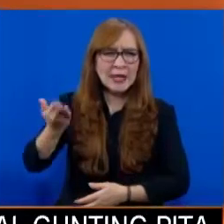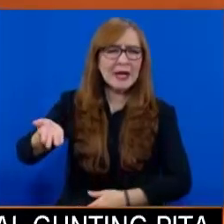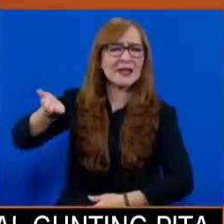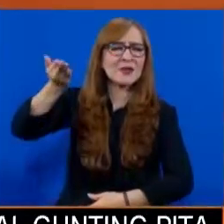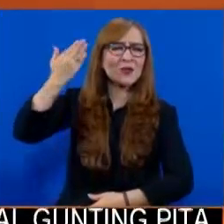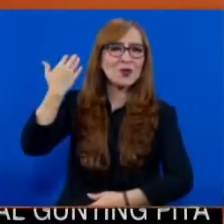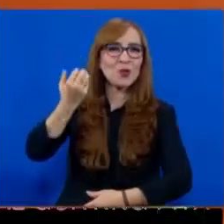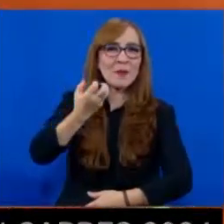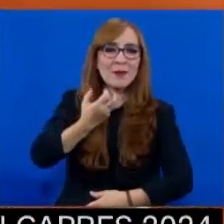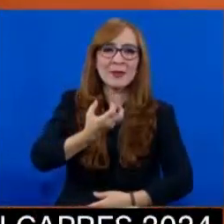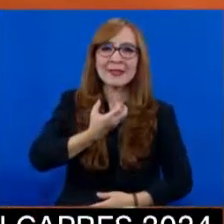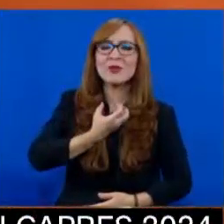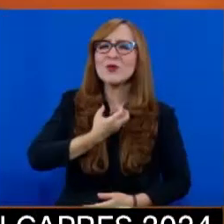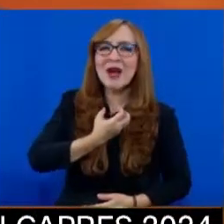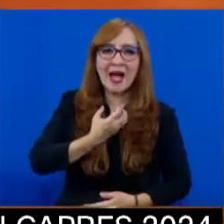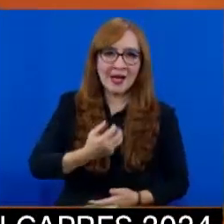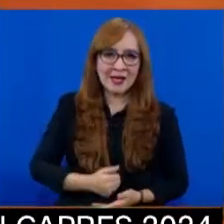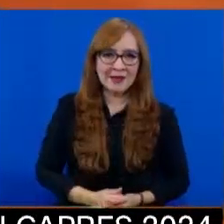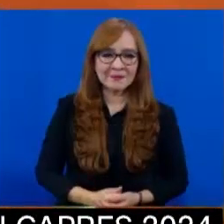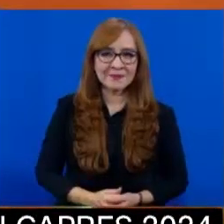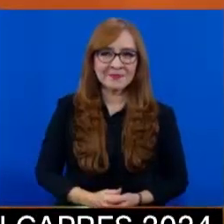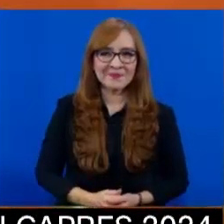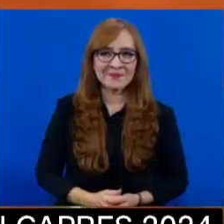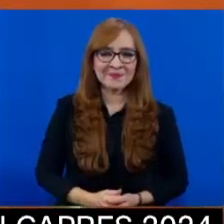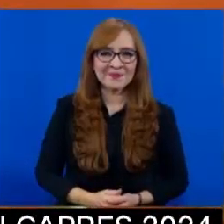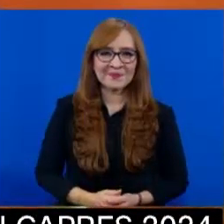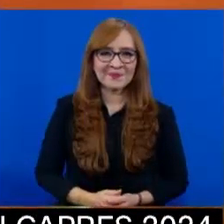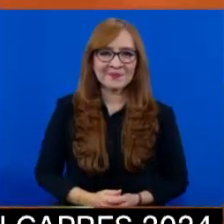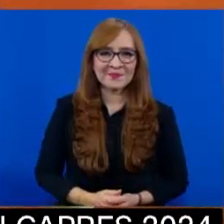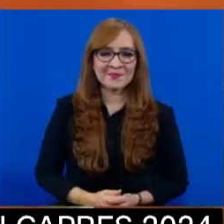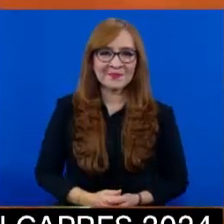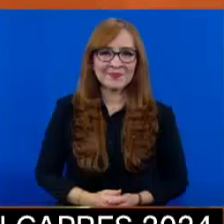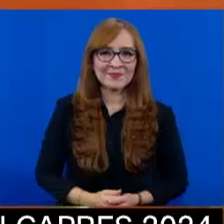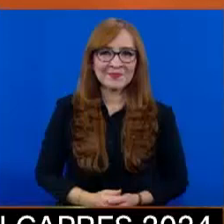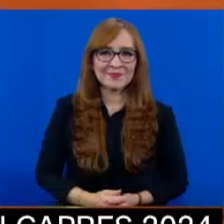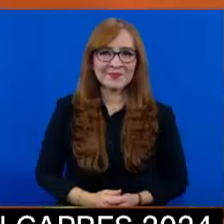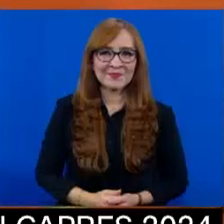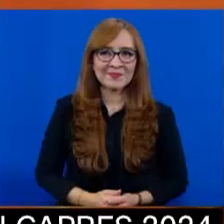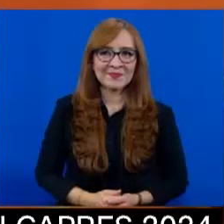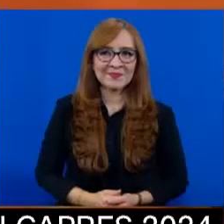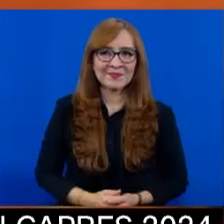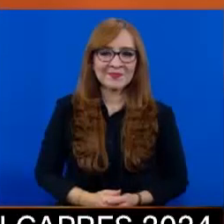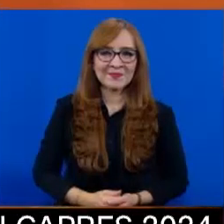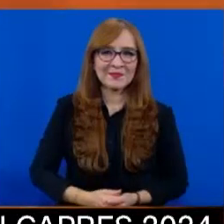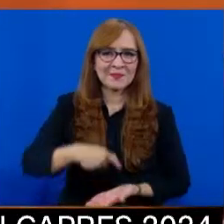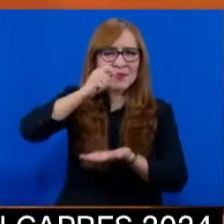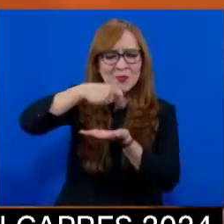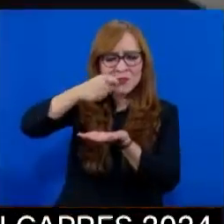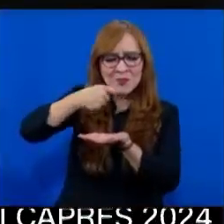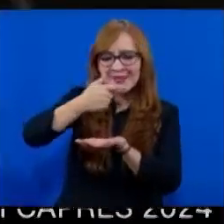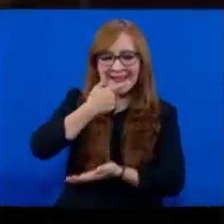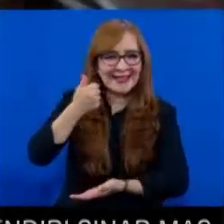dari kita ya emang ya. Udah ini banget, udah biasa banget lidah kita dengan soto-soto Betawi seperti ini